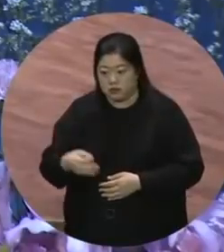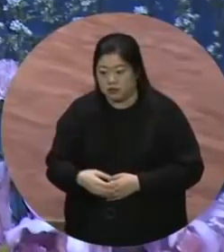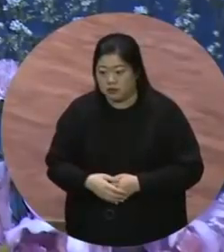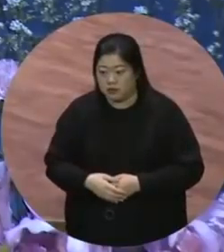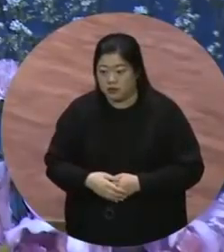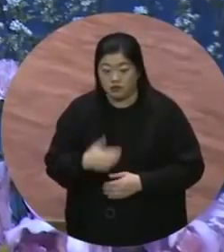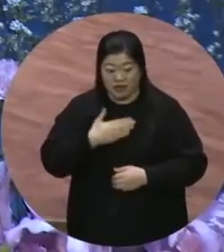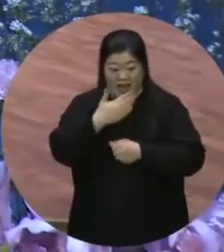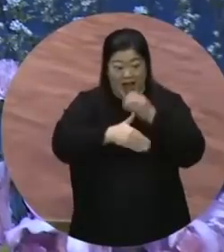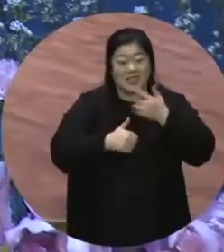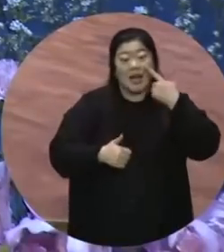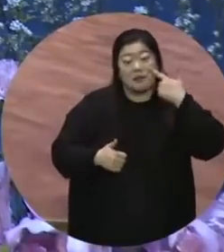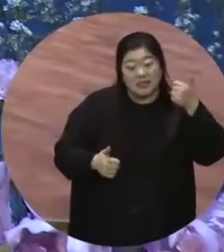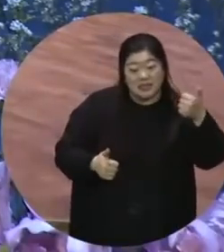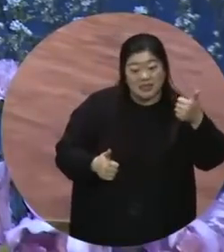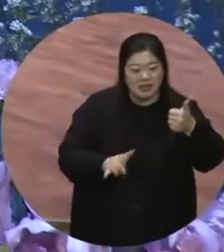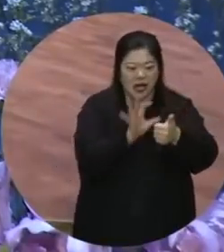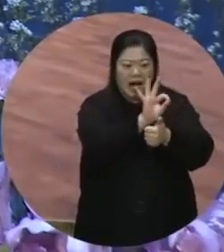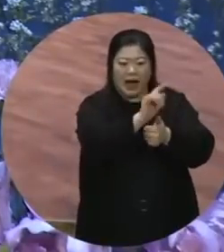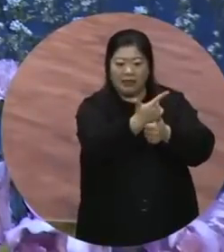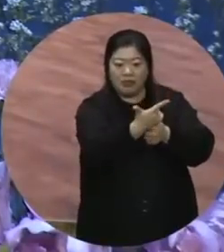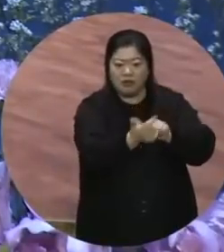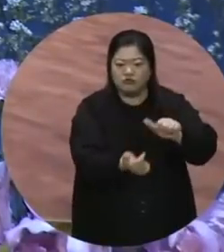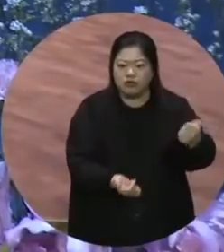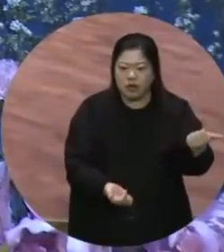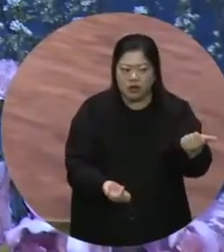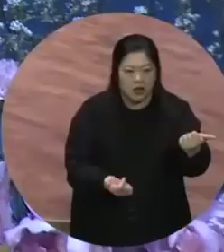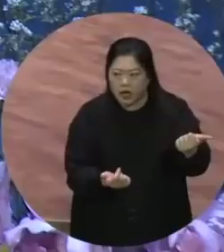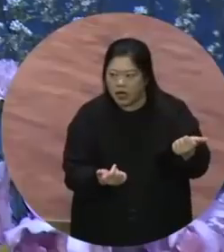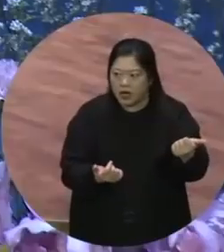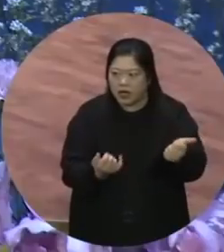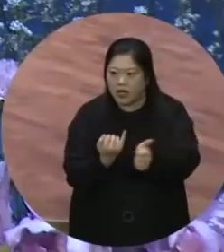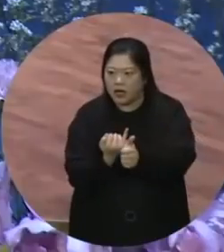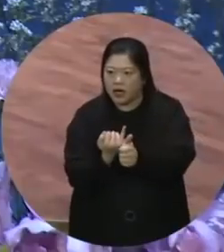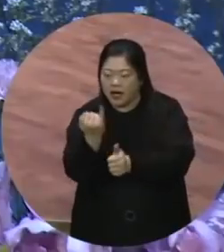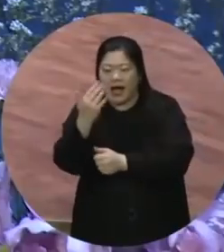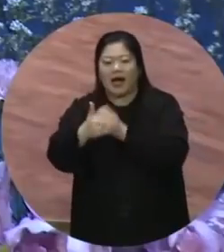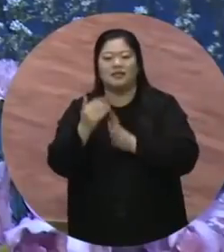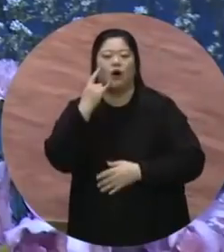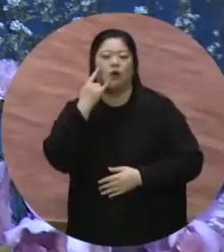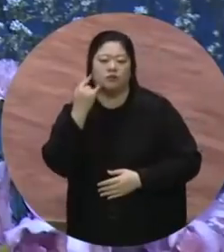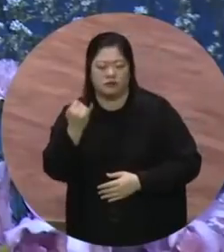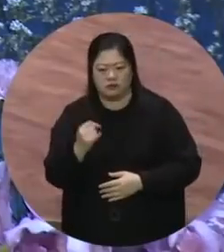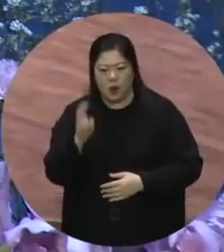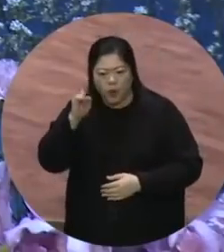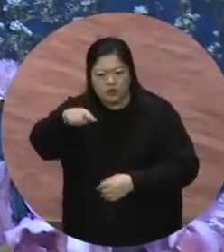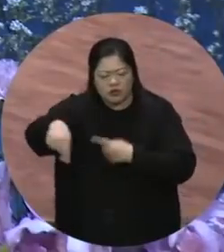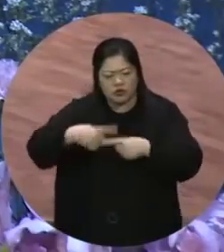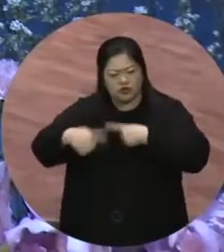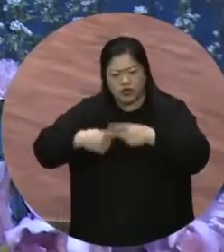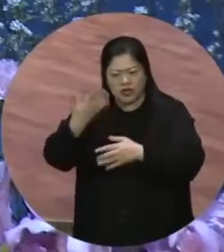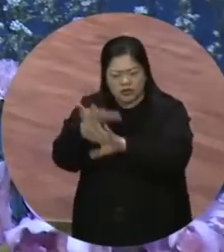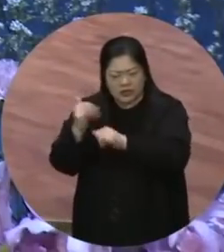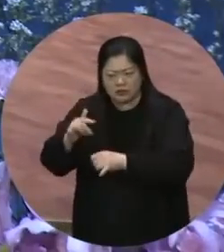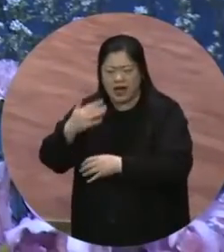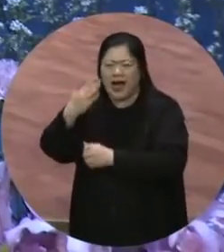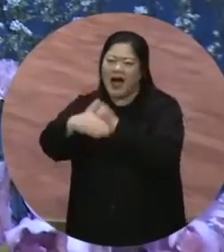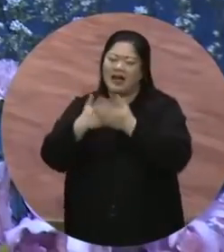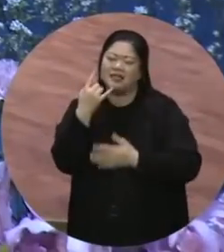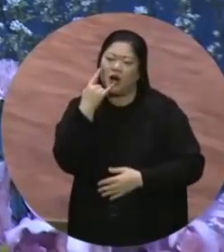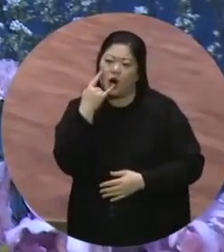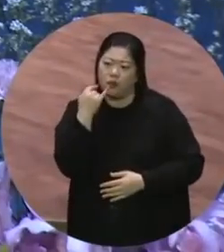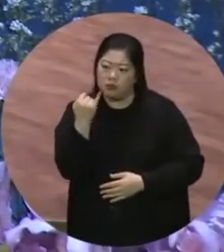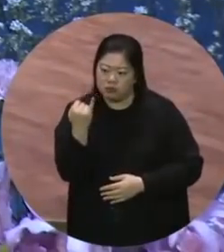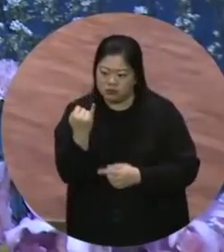어머니 하나님의 어머니인 줄 아세요? 하면 그 빨리 정신 차려야 돼요. 어머니 하나님이 있다고. 여러분 들을 때는 웃기는